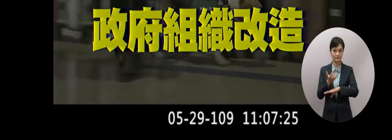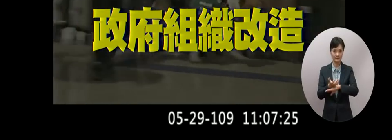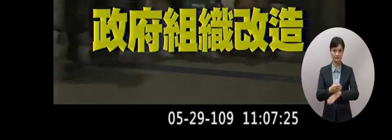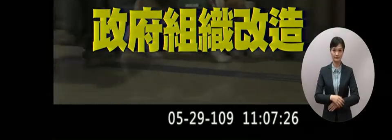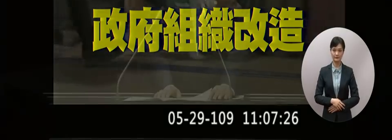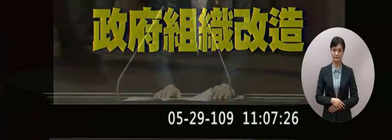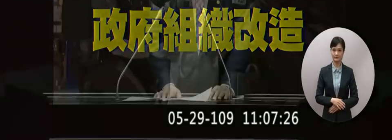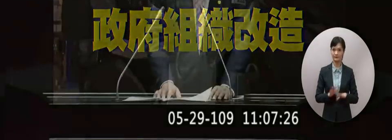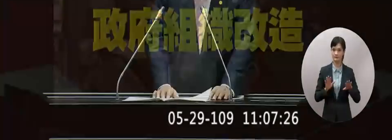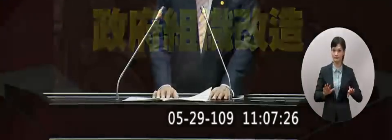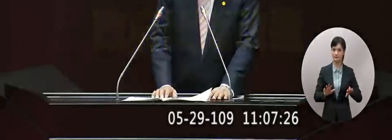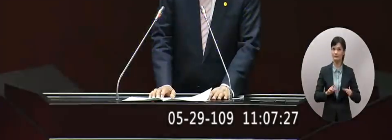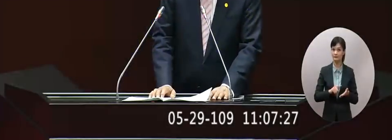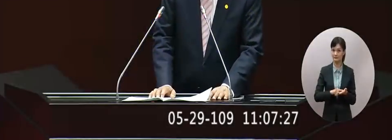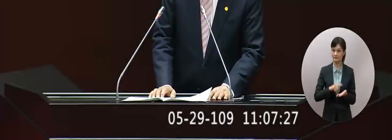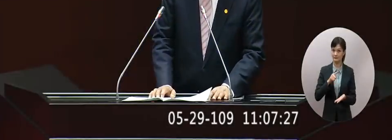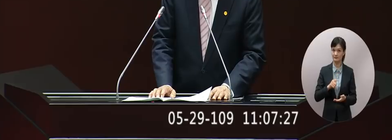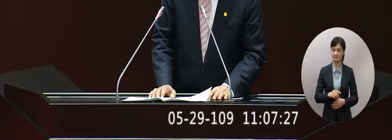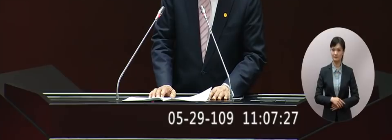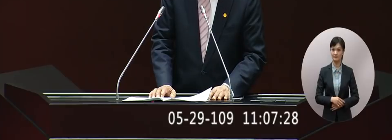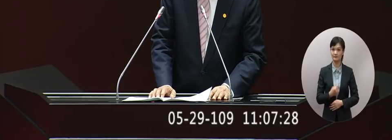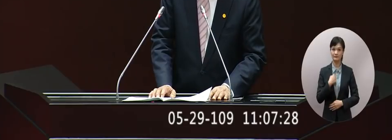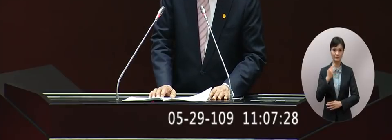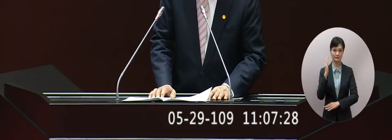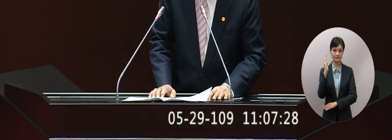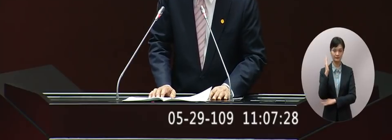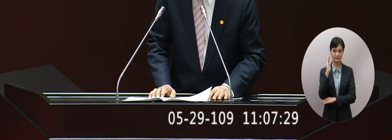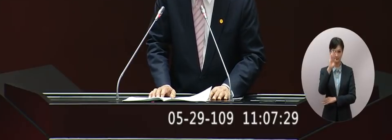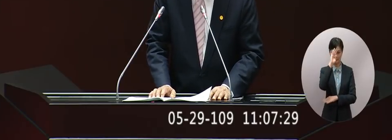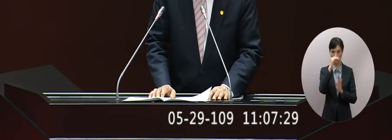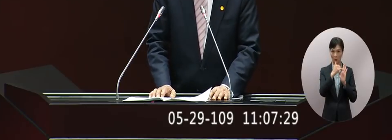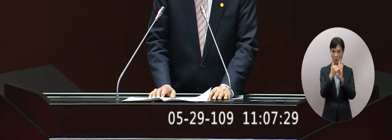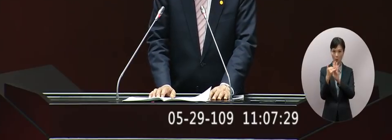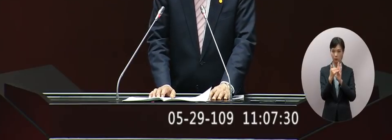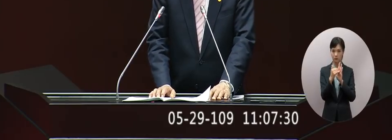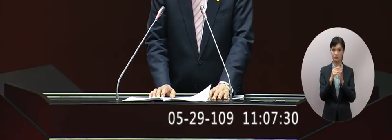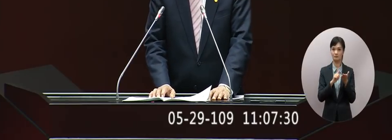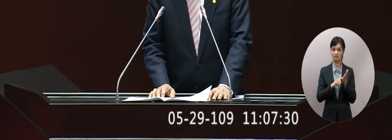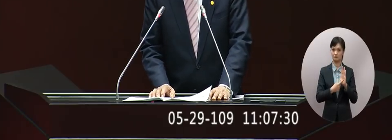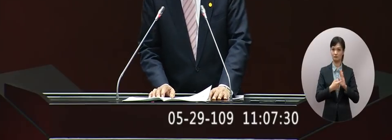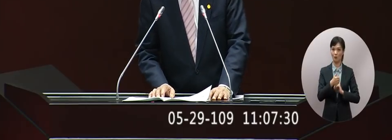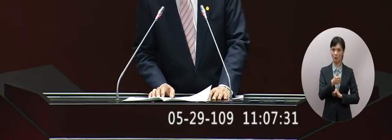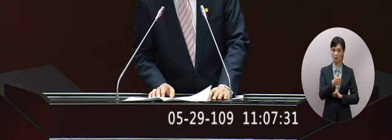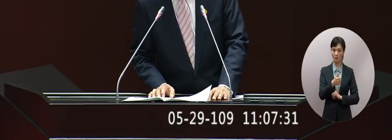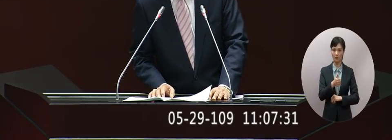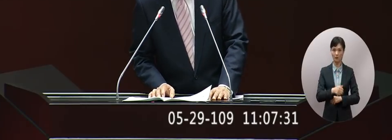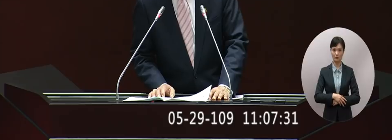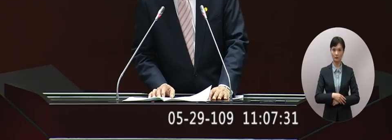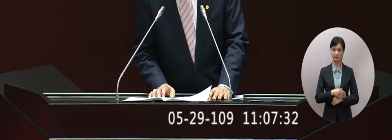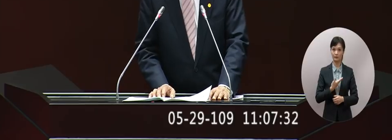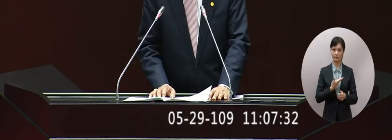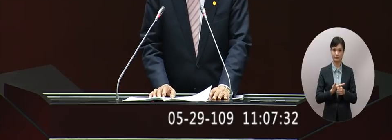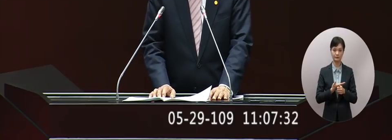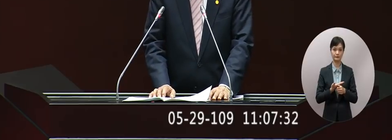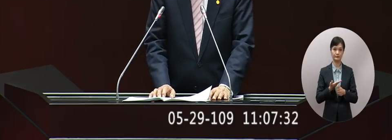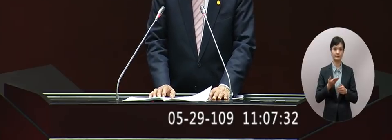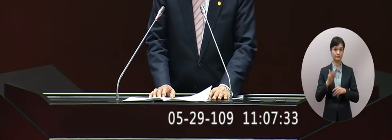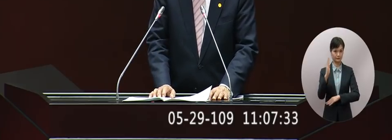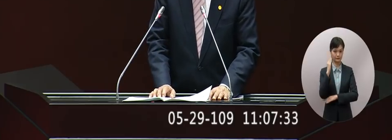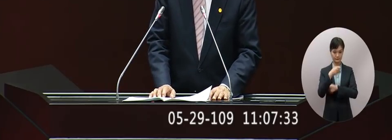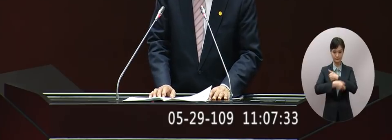而这一次我们政府对抗防疫的表现 让政府团队的公务人